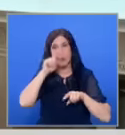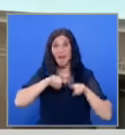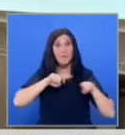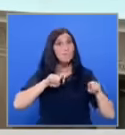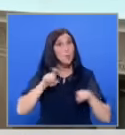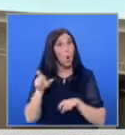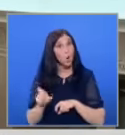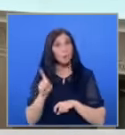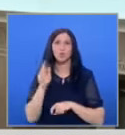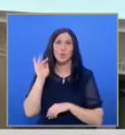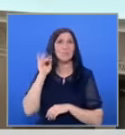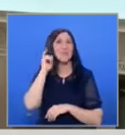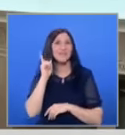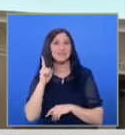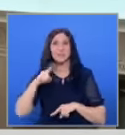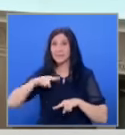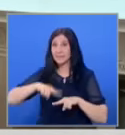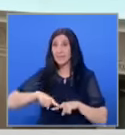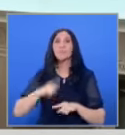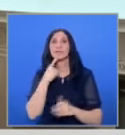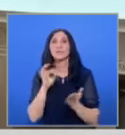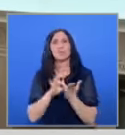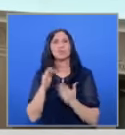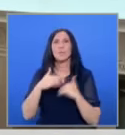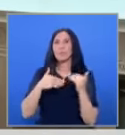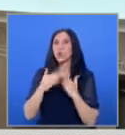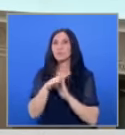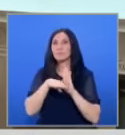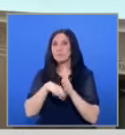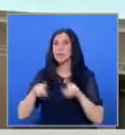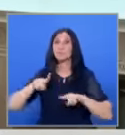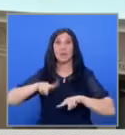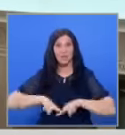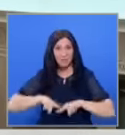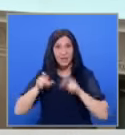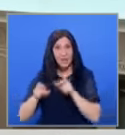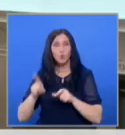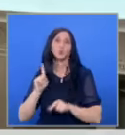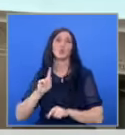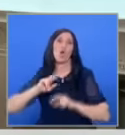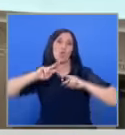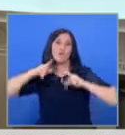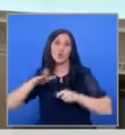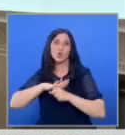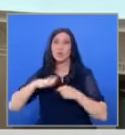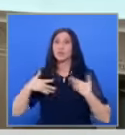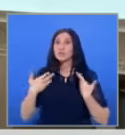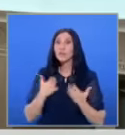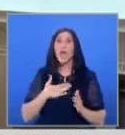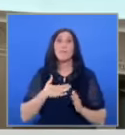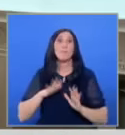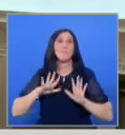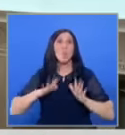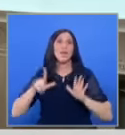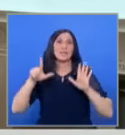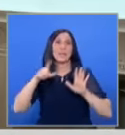бъде наказателен съдия, като за целта ще бъде изготвен списък от съдии. Те трябва да отговарят на основното изискване да имат поне 7 години